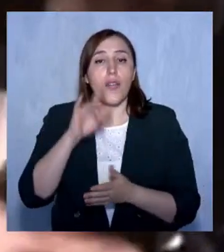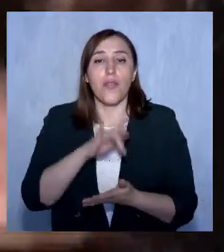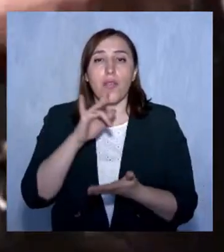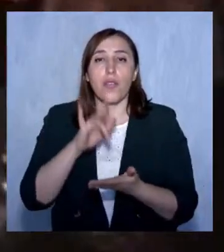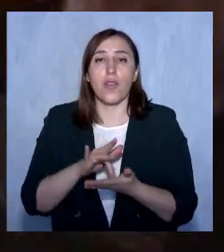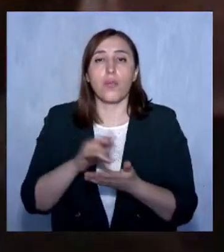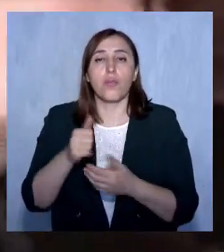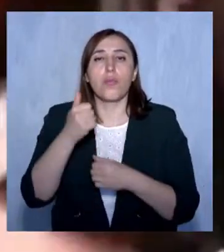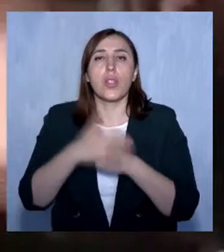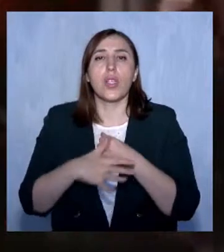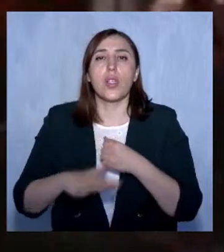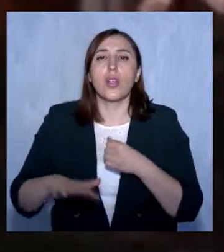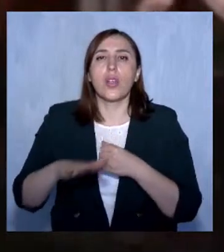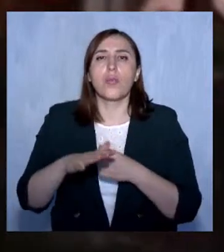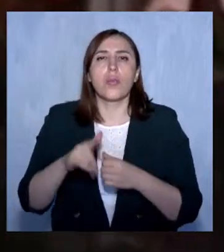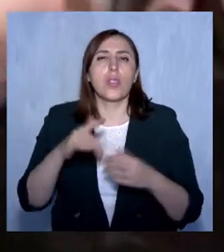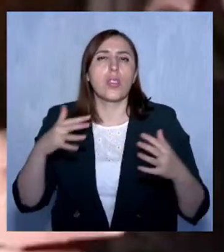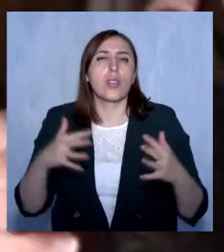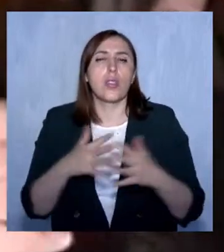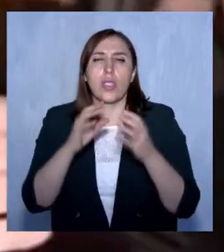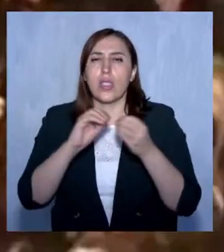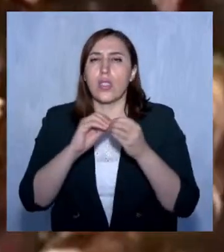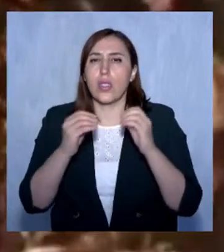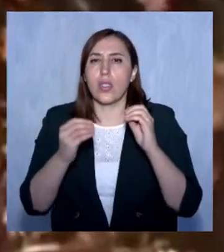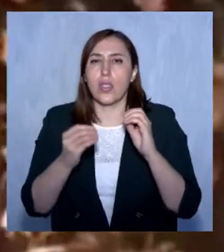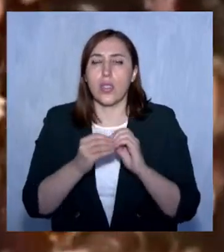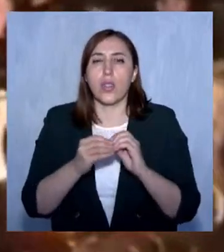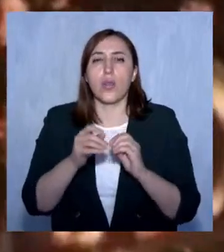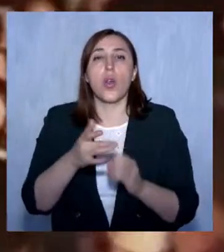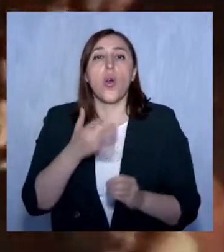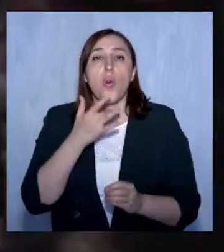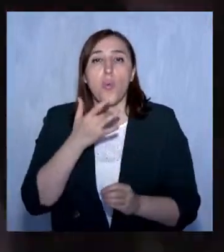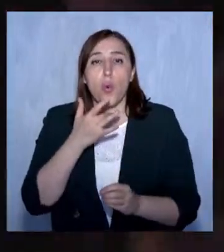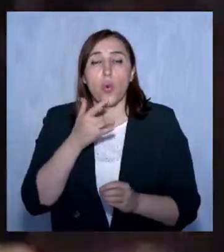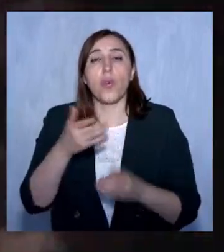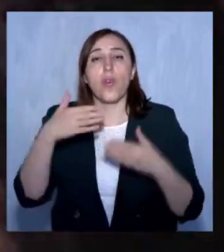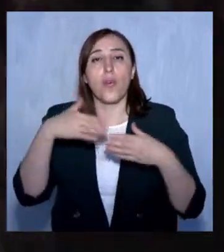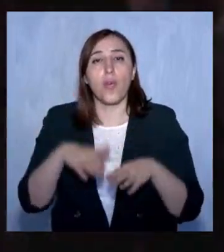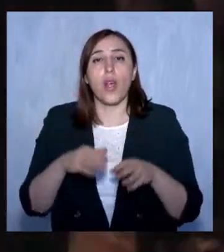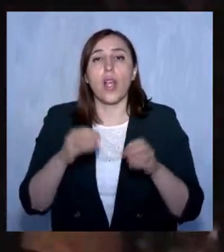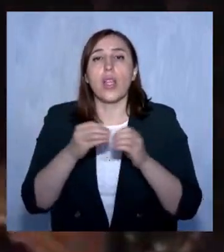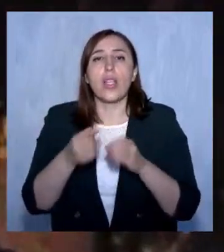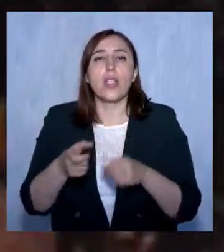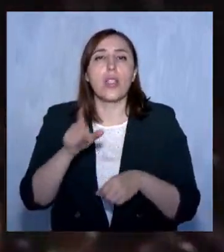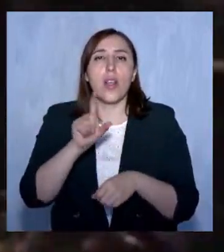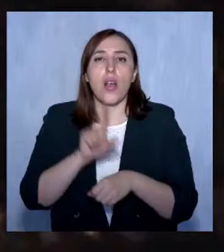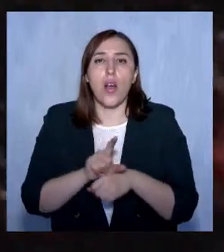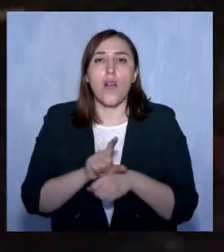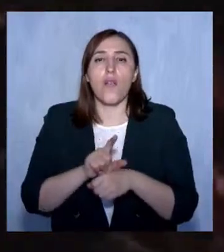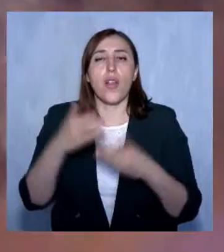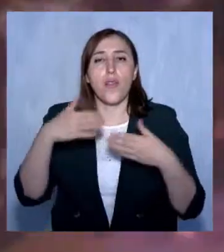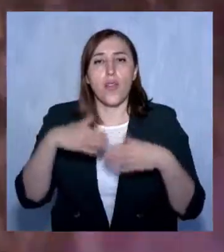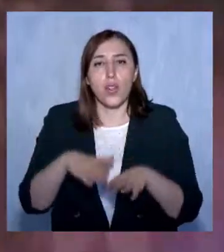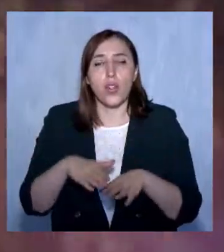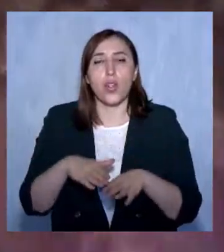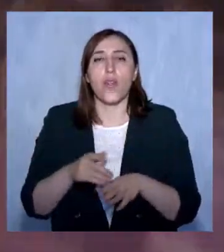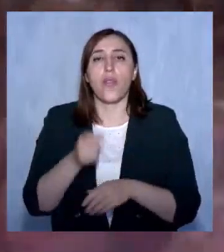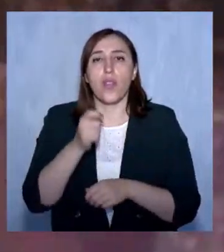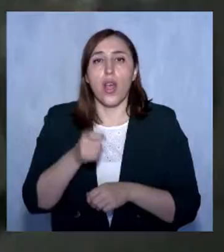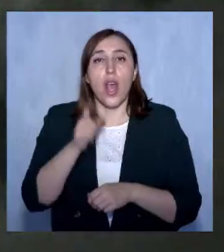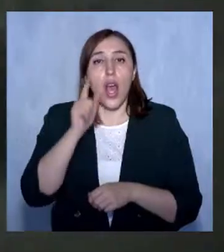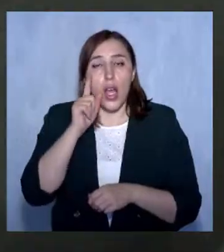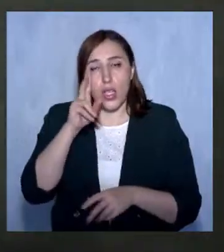կենտրոնում տեղի ունեցած արունալի իրադարսություներին առնչվող գործերի դեմբողոքները կայացրել է մեկ տասնյակից ավելի վջիրներ և սահմանել, որ